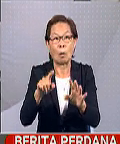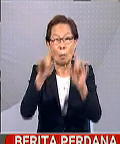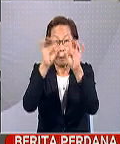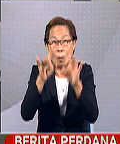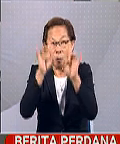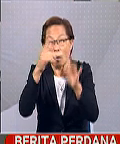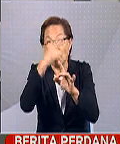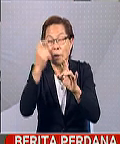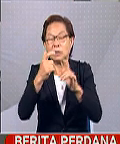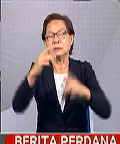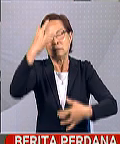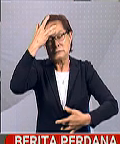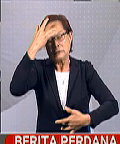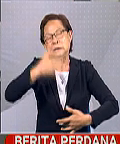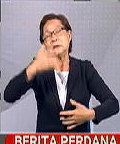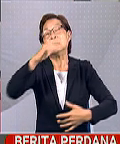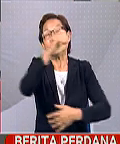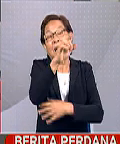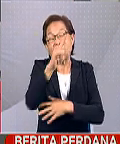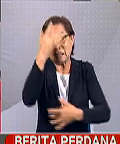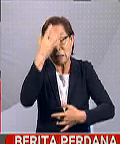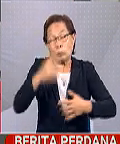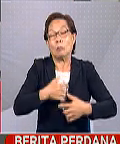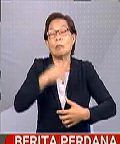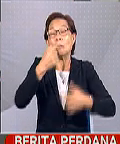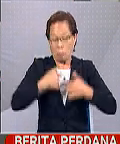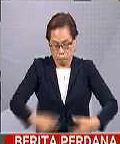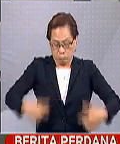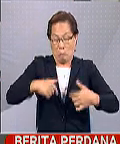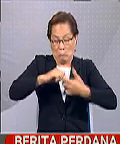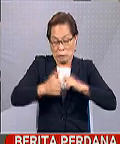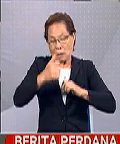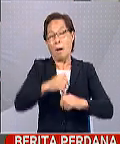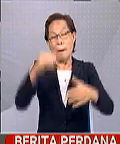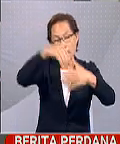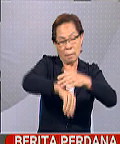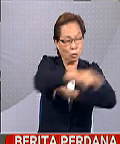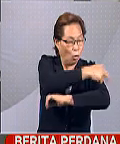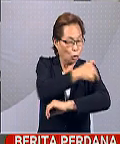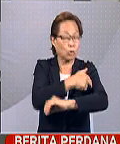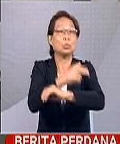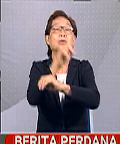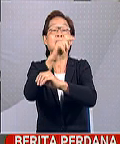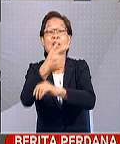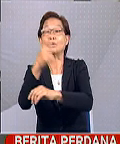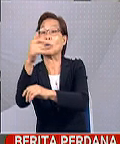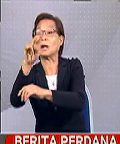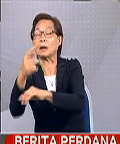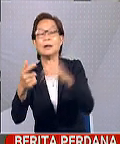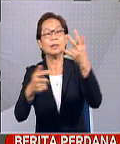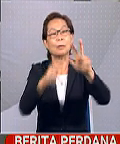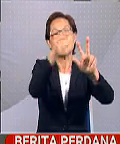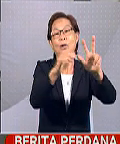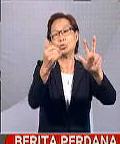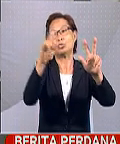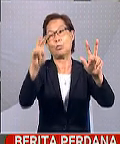Respiratory Illness iaitu SARI apabila dimasukkan ke Ward Hospital Tanjung Karang pada 13 Jun 2020.